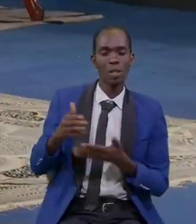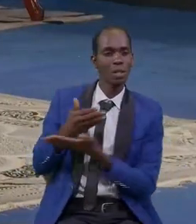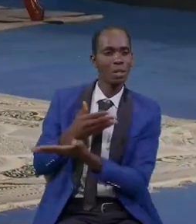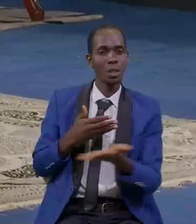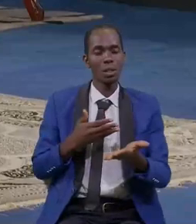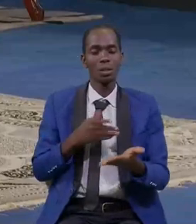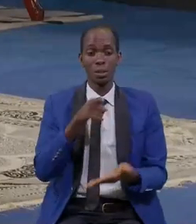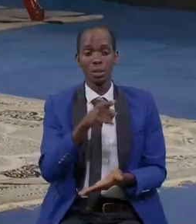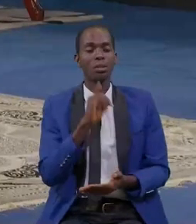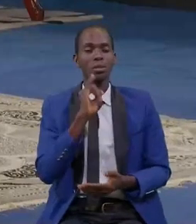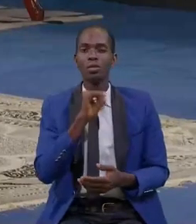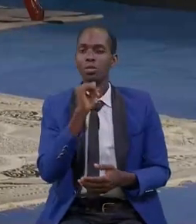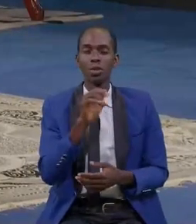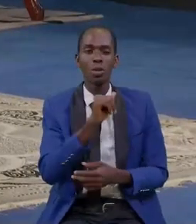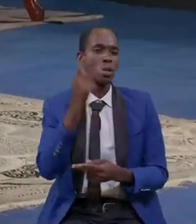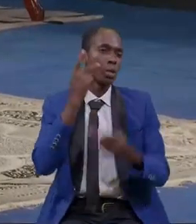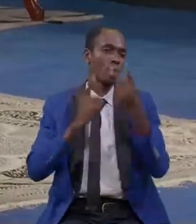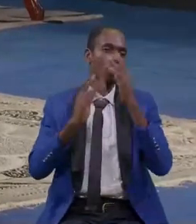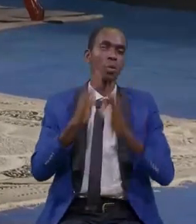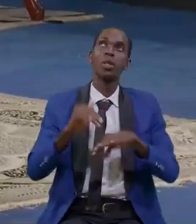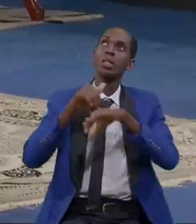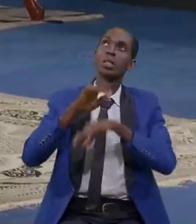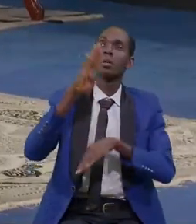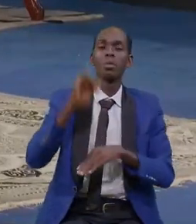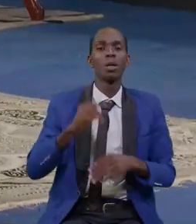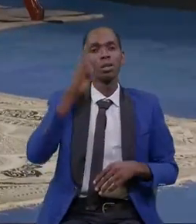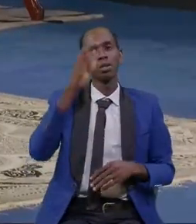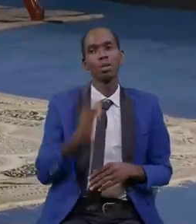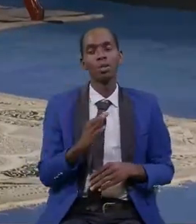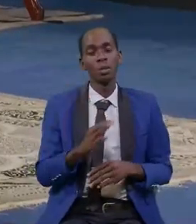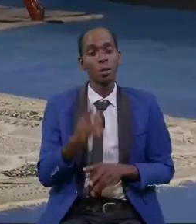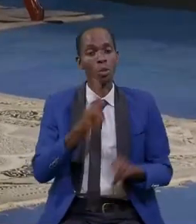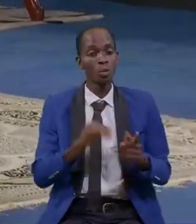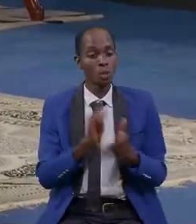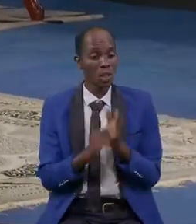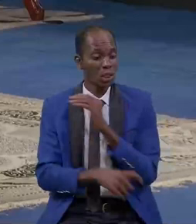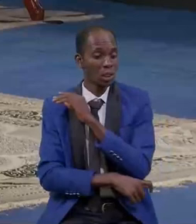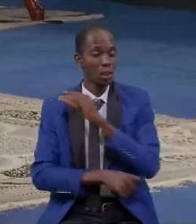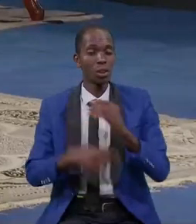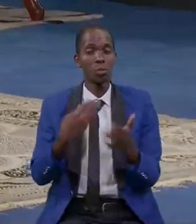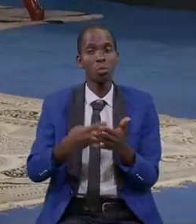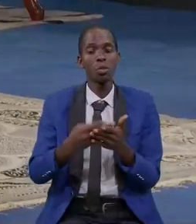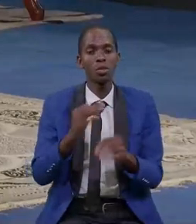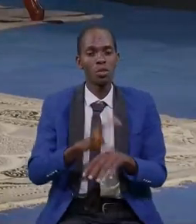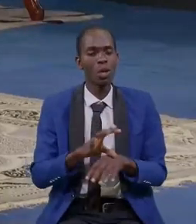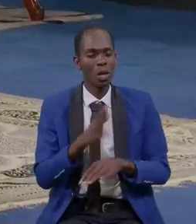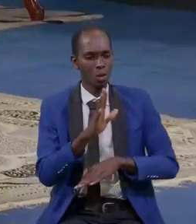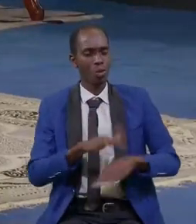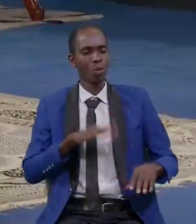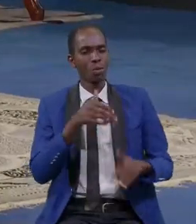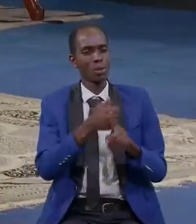saint prophète. Ce n'est pas un prophète envoyé de Dieu. Ceux qui prennent l'argent de l'église, qui volent, qui se disent prophètes.